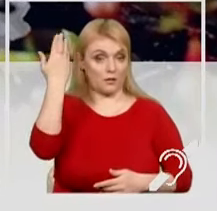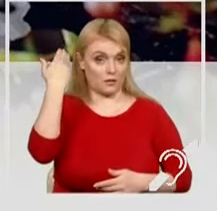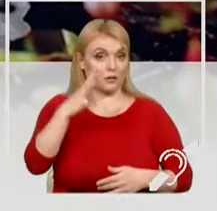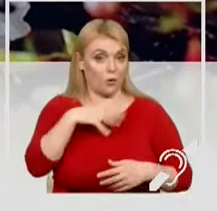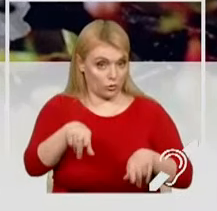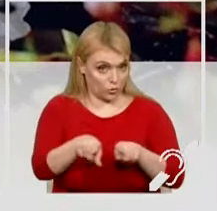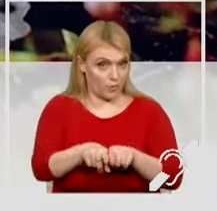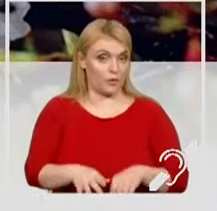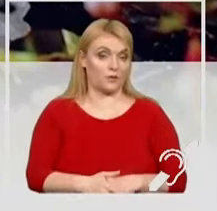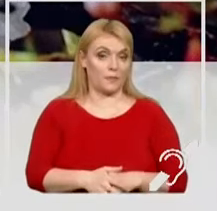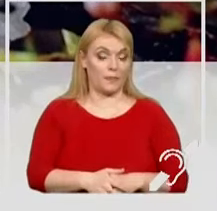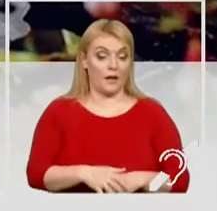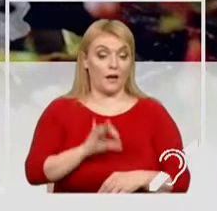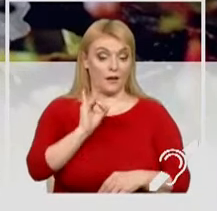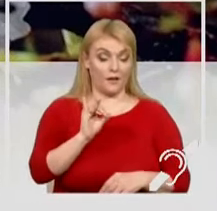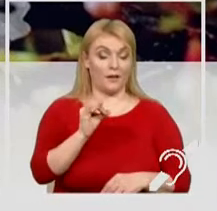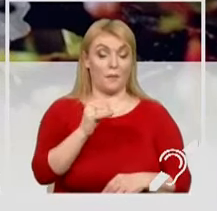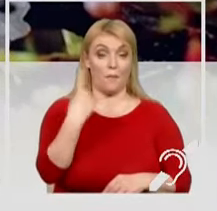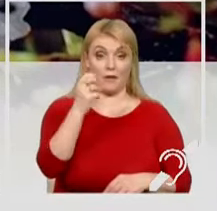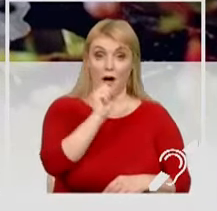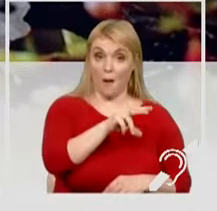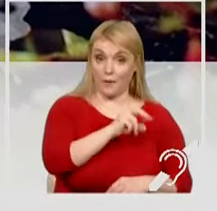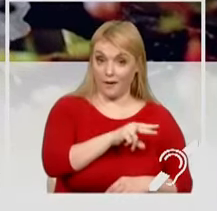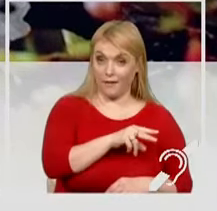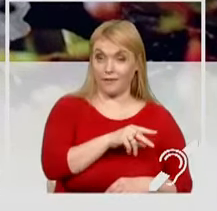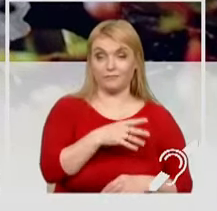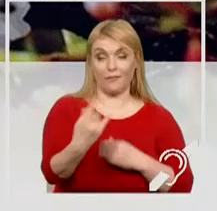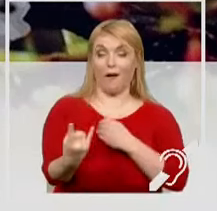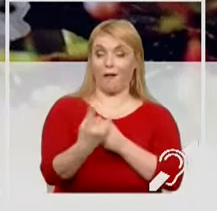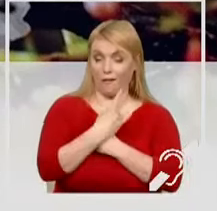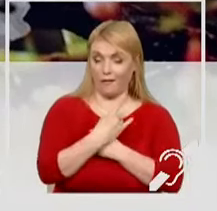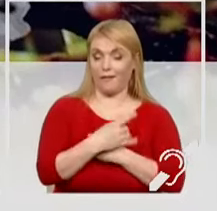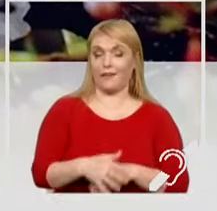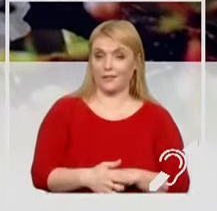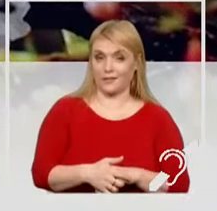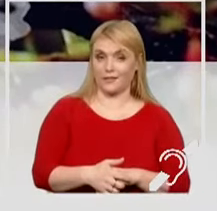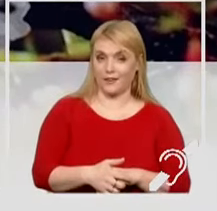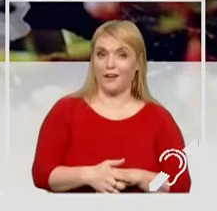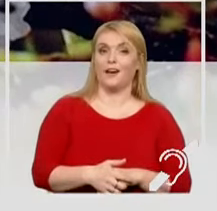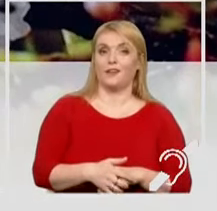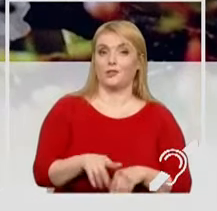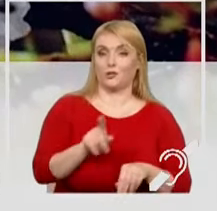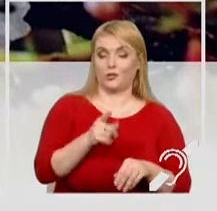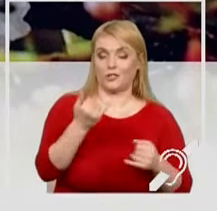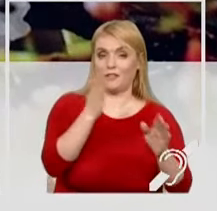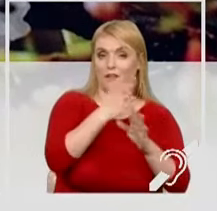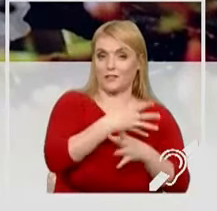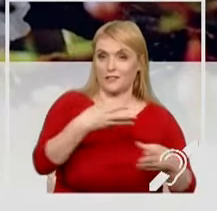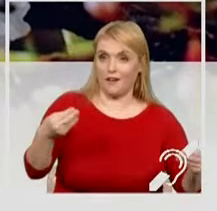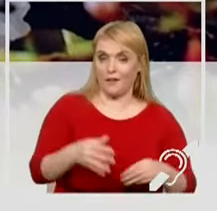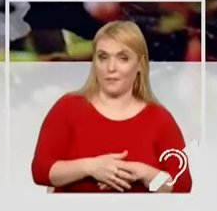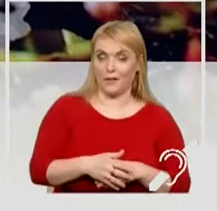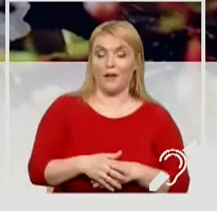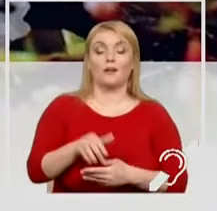zi de aprilie ne-a păcălit că e vară afară, cu vreme caniculară de aproape 31 de grade Celsius. Așa că